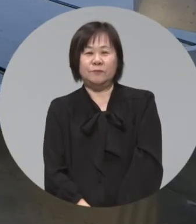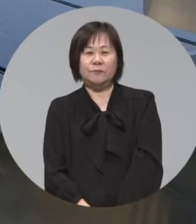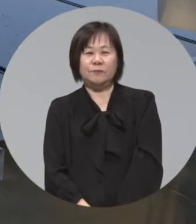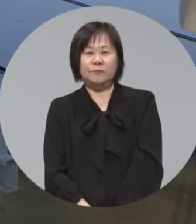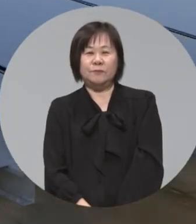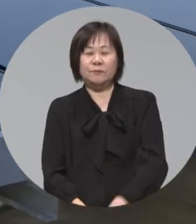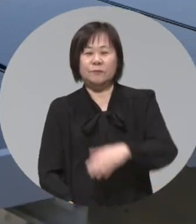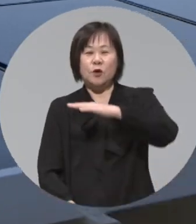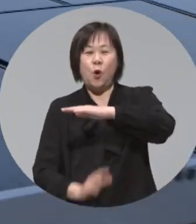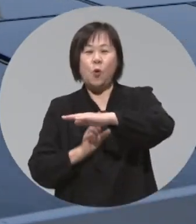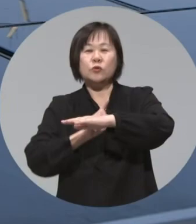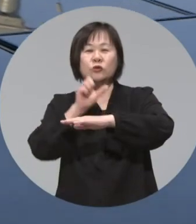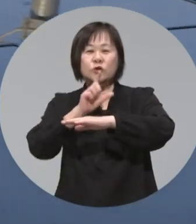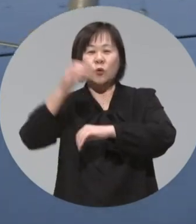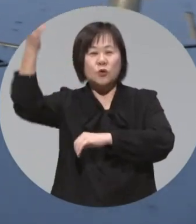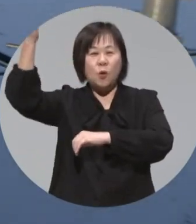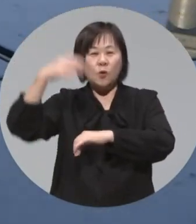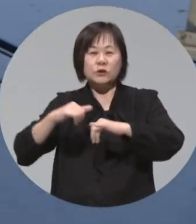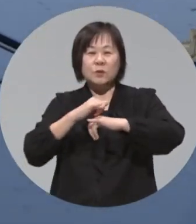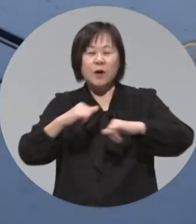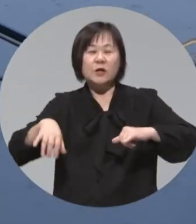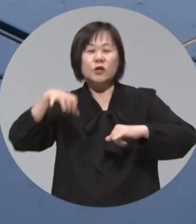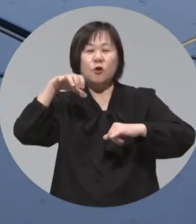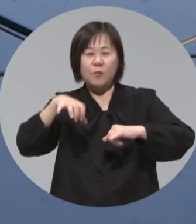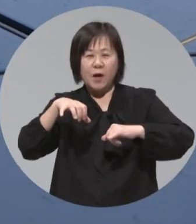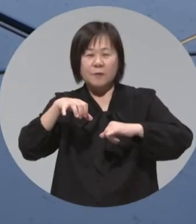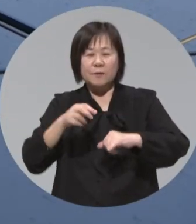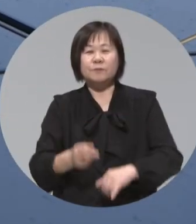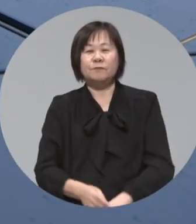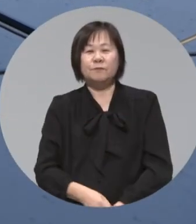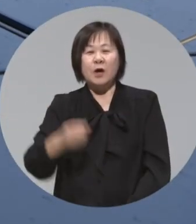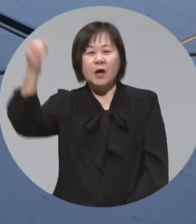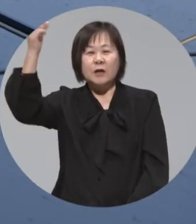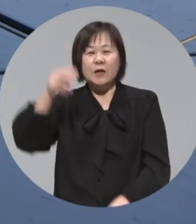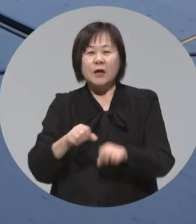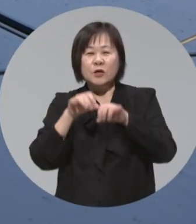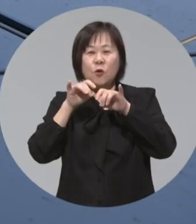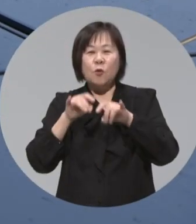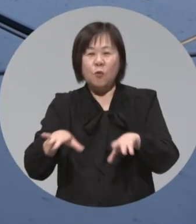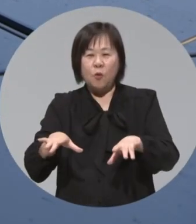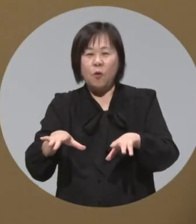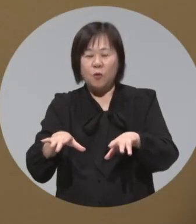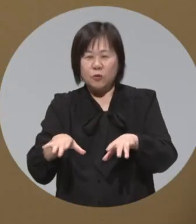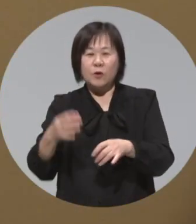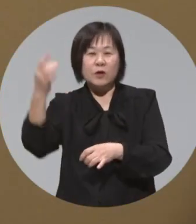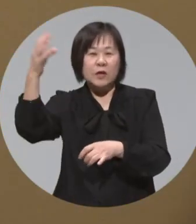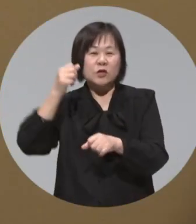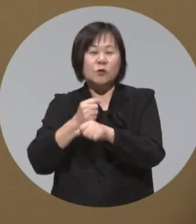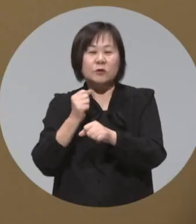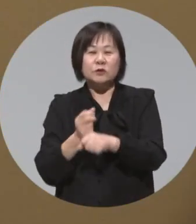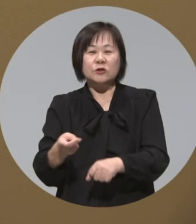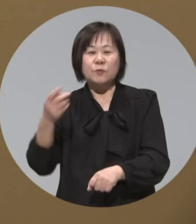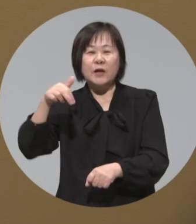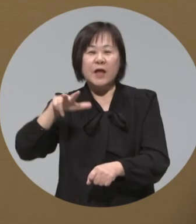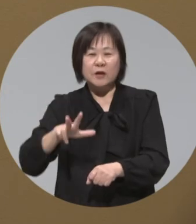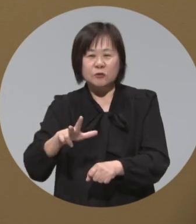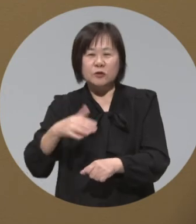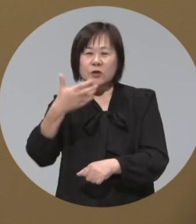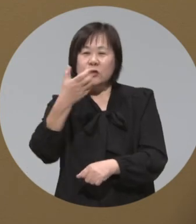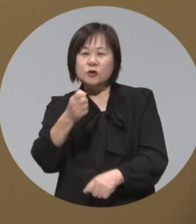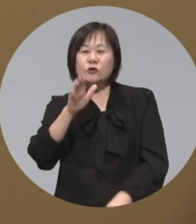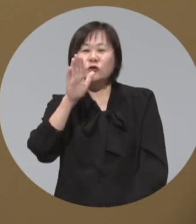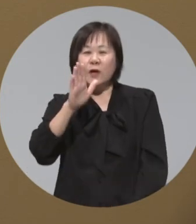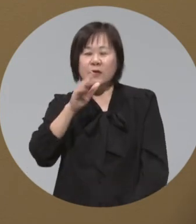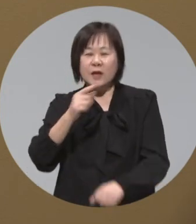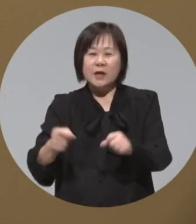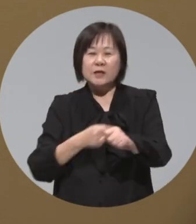屋上の日様広場には90枚の太陽光発電パネルがあって1時間に10キロワットの